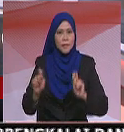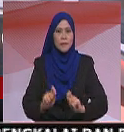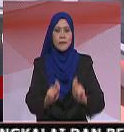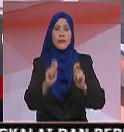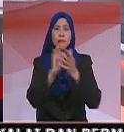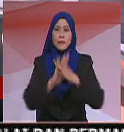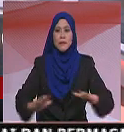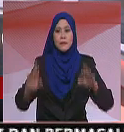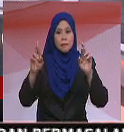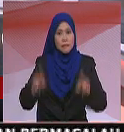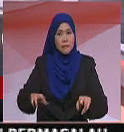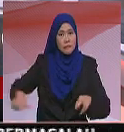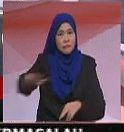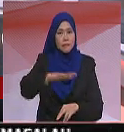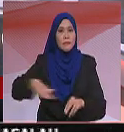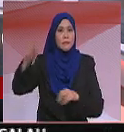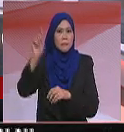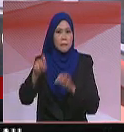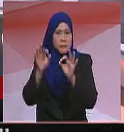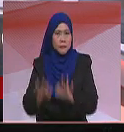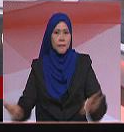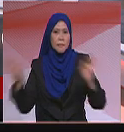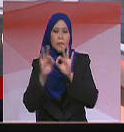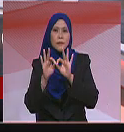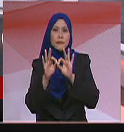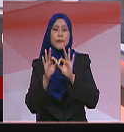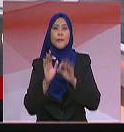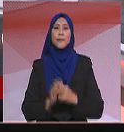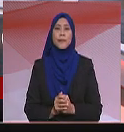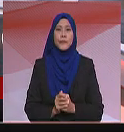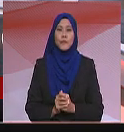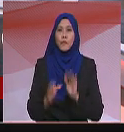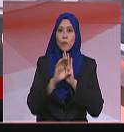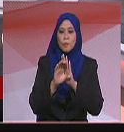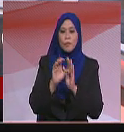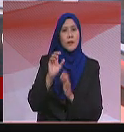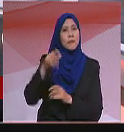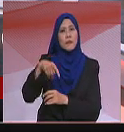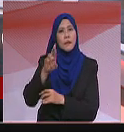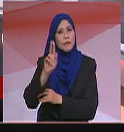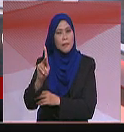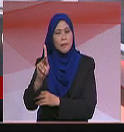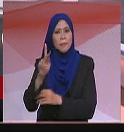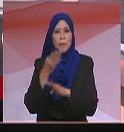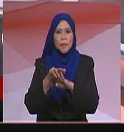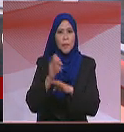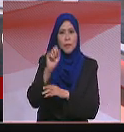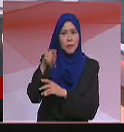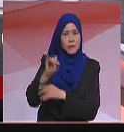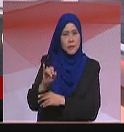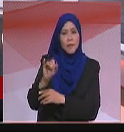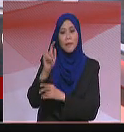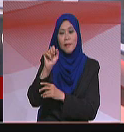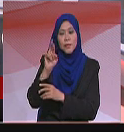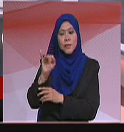keselamatan dan nyawa rakyat perlu menjadi keutamaan. Memberi contoh pilihan raya kecil PRK Batu Sapi, Tan Sri Anwar